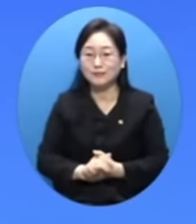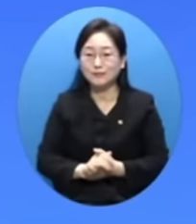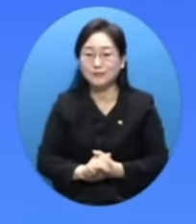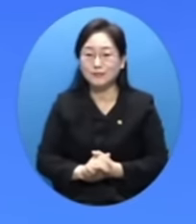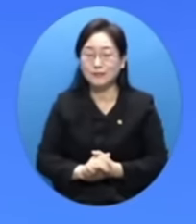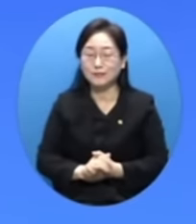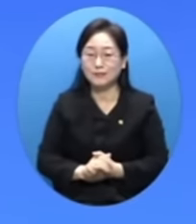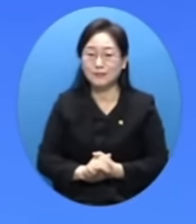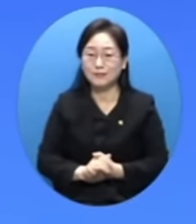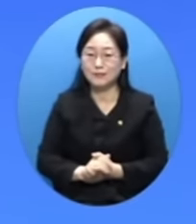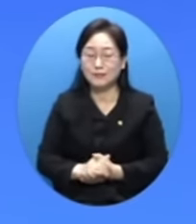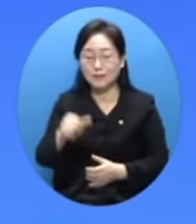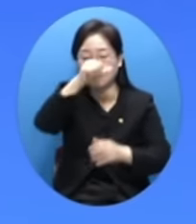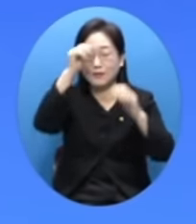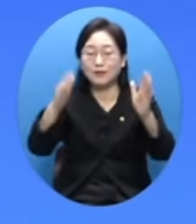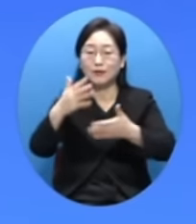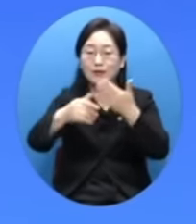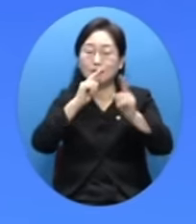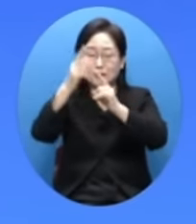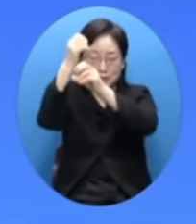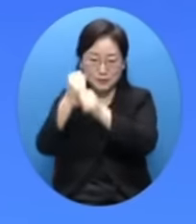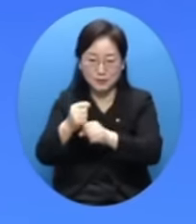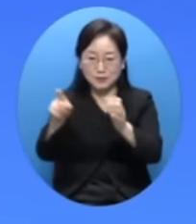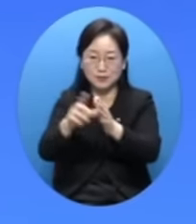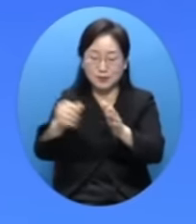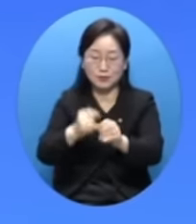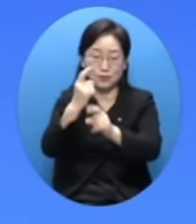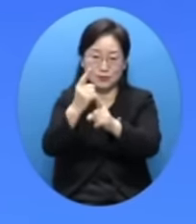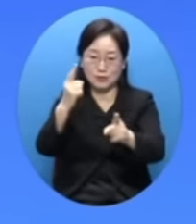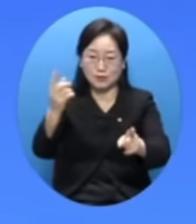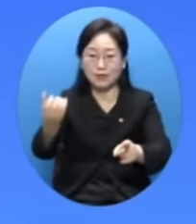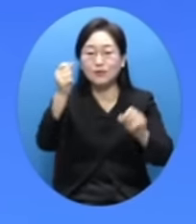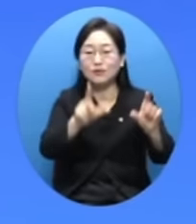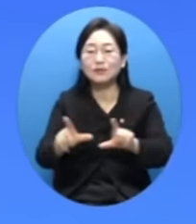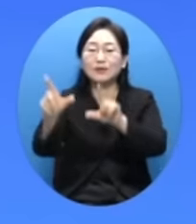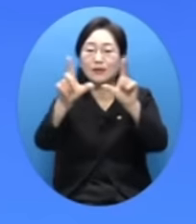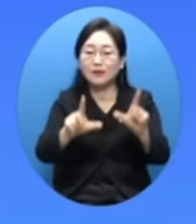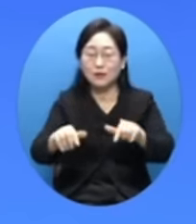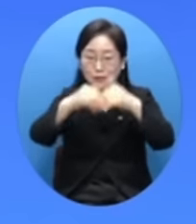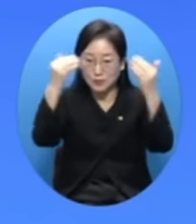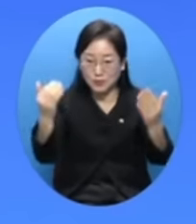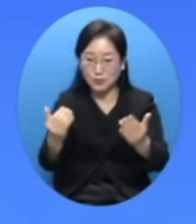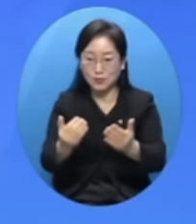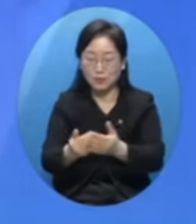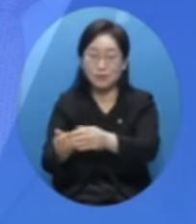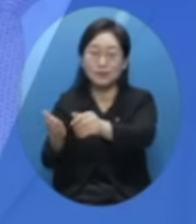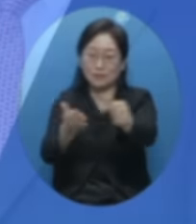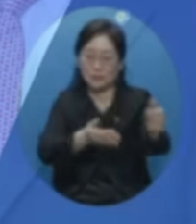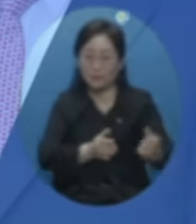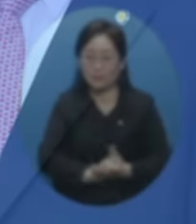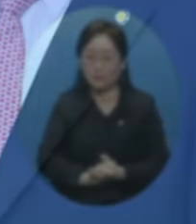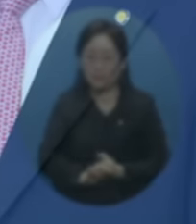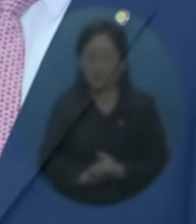아멘 한 병생 말씀 붙잡고 믿음으로 승리하는 삶을 살아가는 여러분 모두가 되시기를